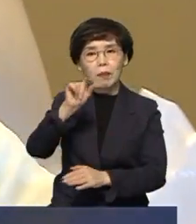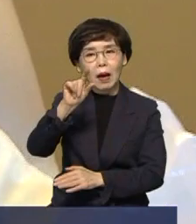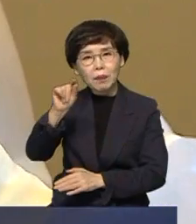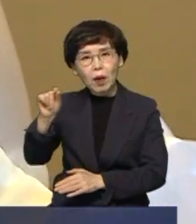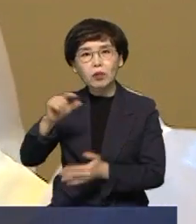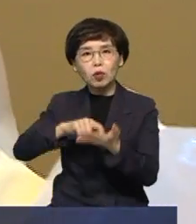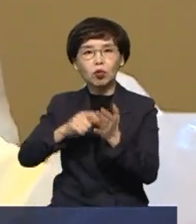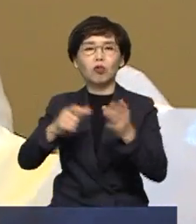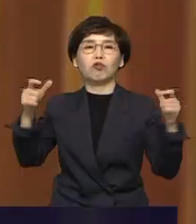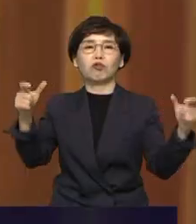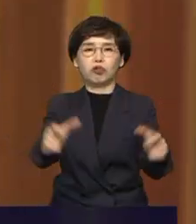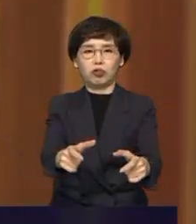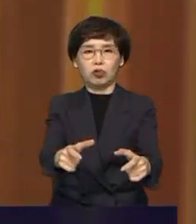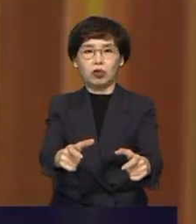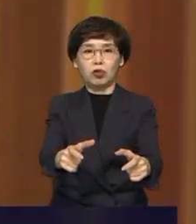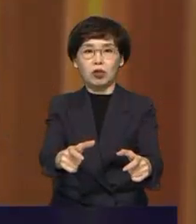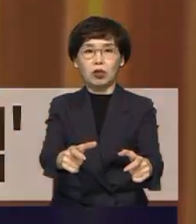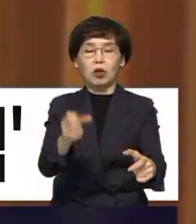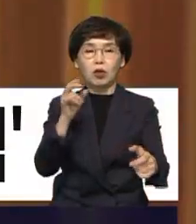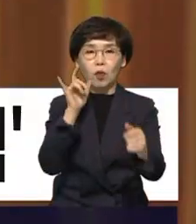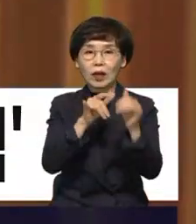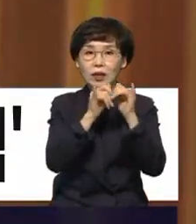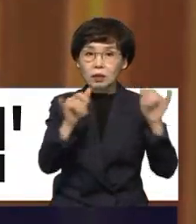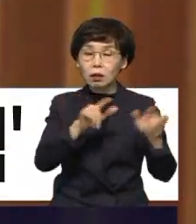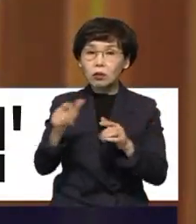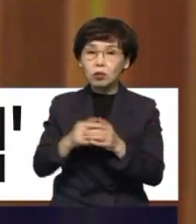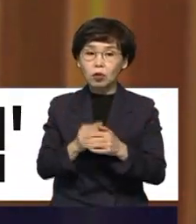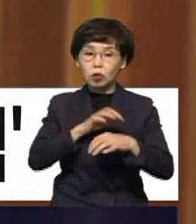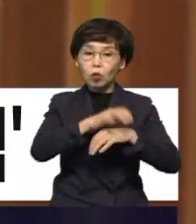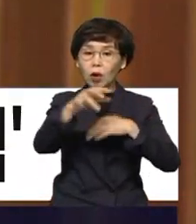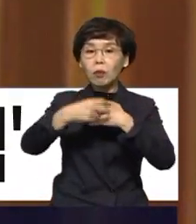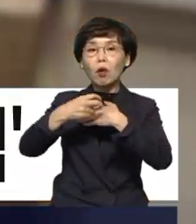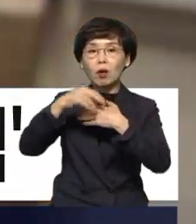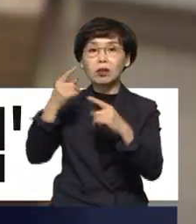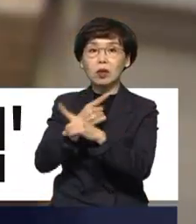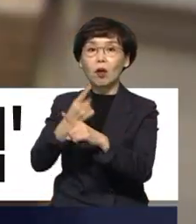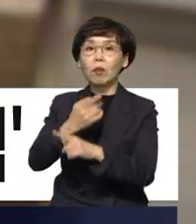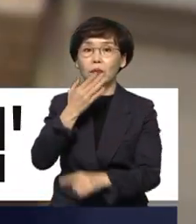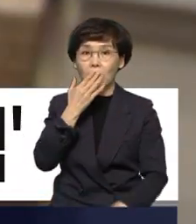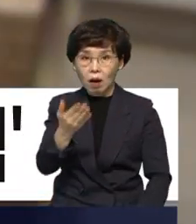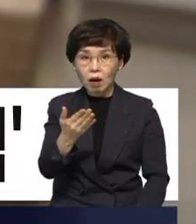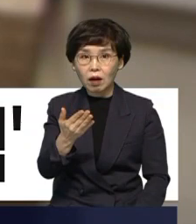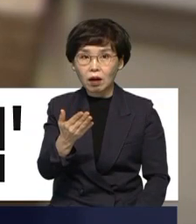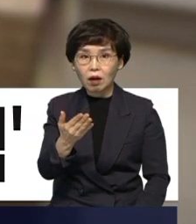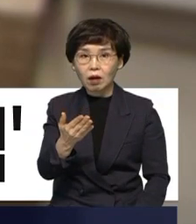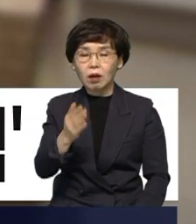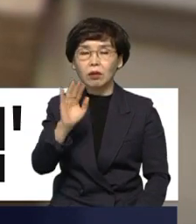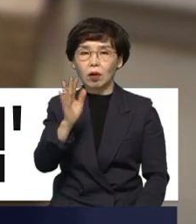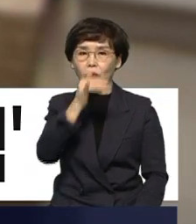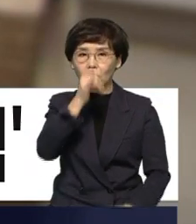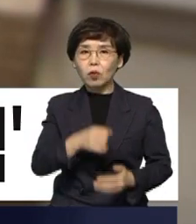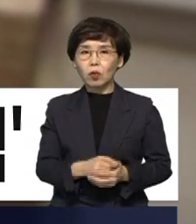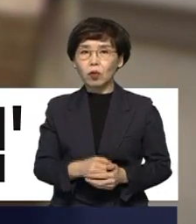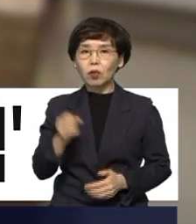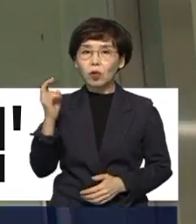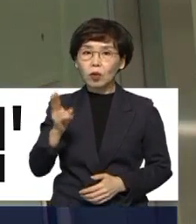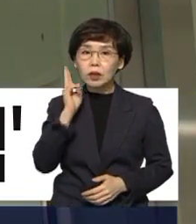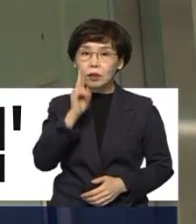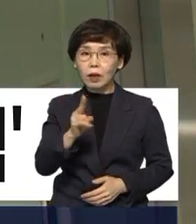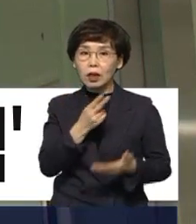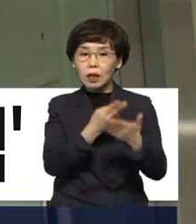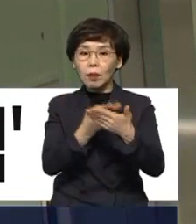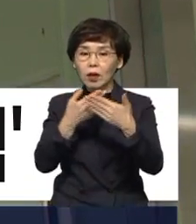수준으로 떨어졌습니다. 또 확진자들도 동네 병의원에서 치료를 받는 일상 진료가 이뤄지고 있고